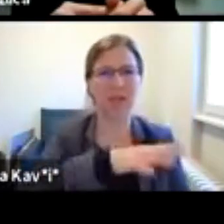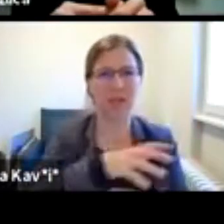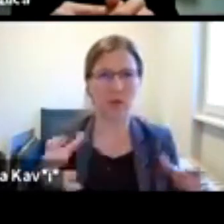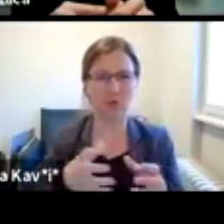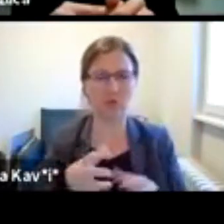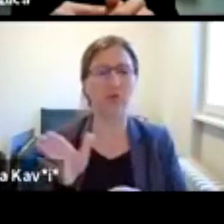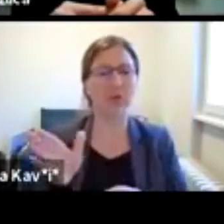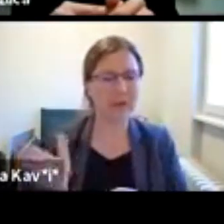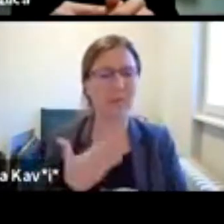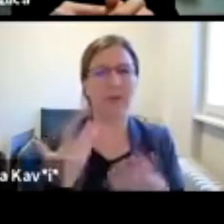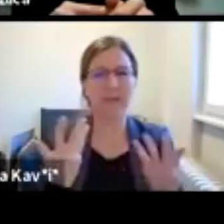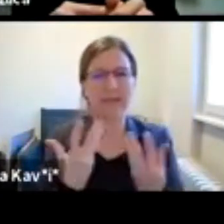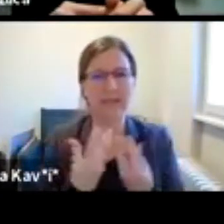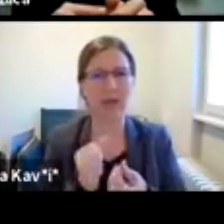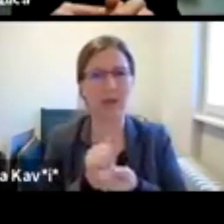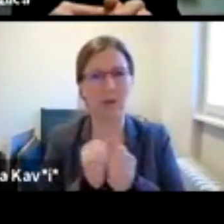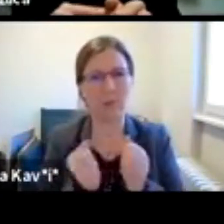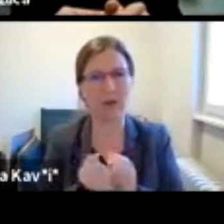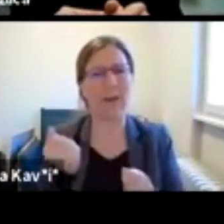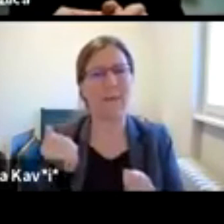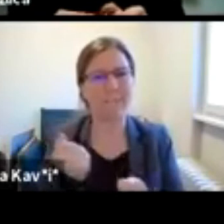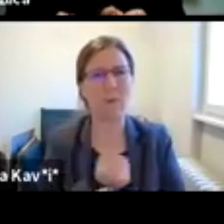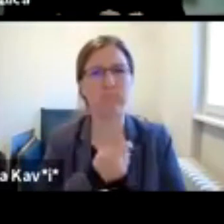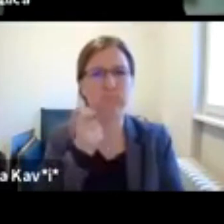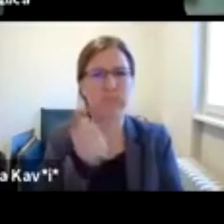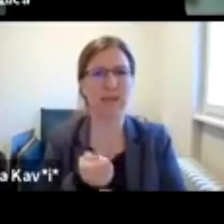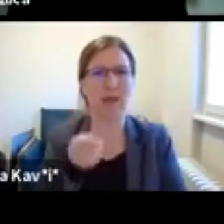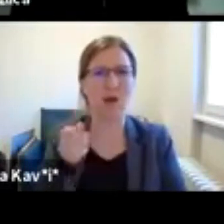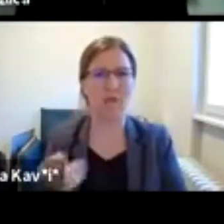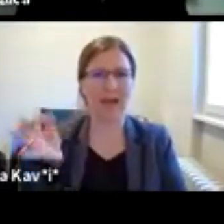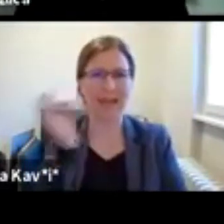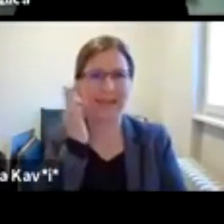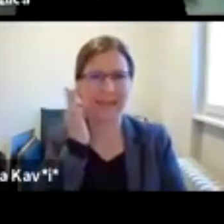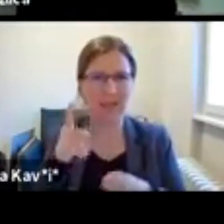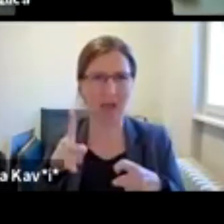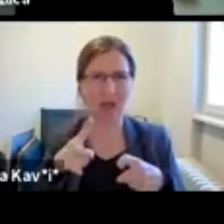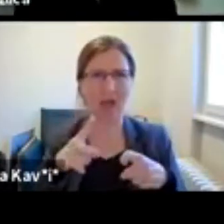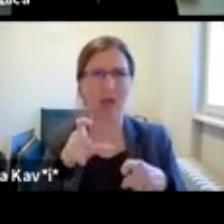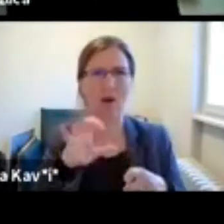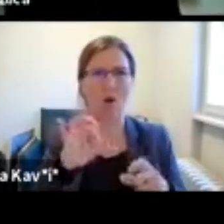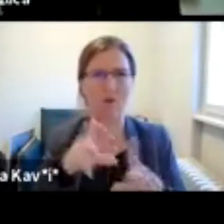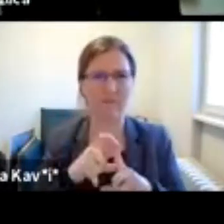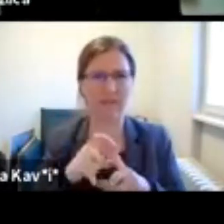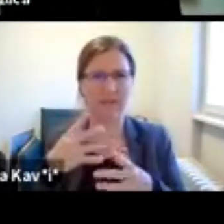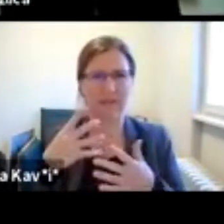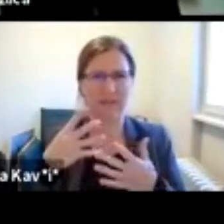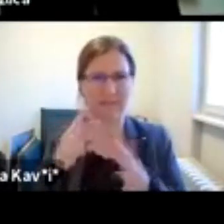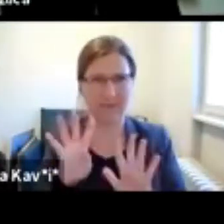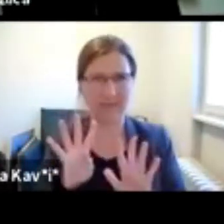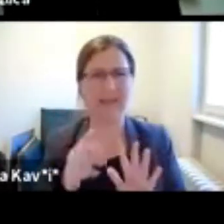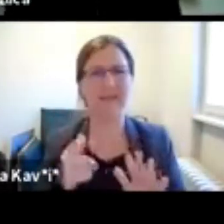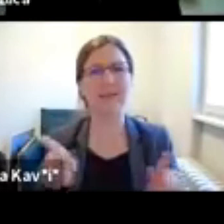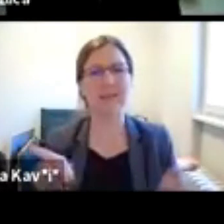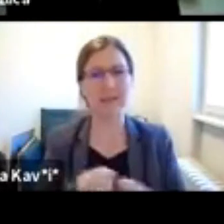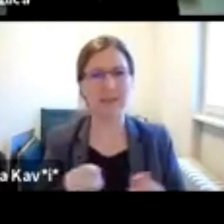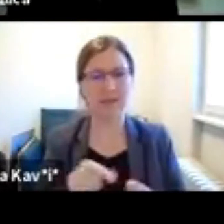prebrodimo ovu COVID krizu sa što manjim posljedica. I ono što sam rekao, a